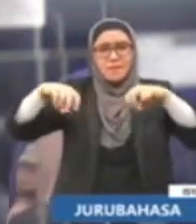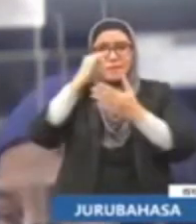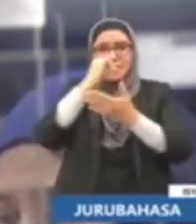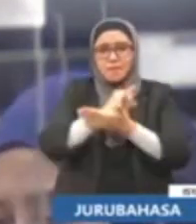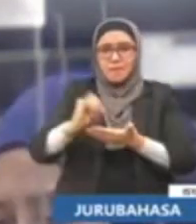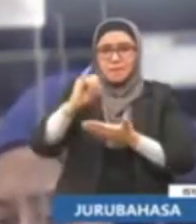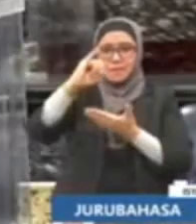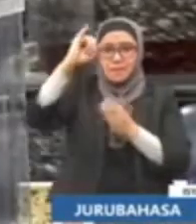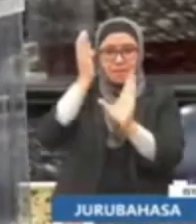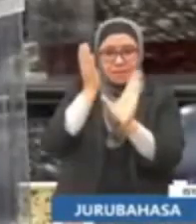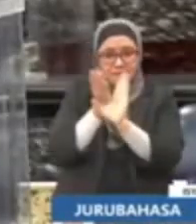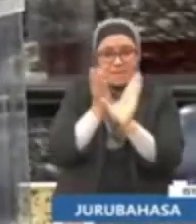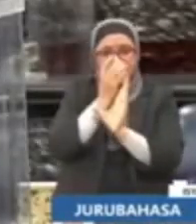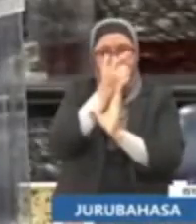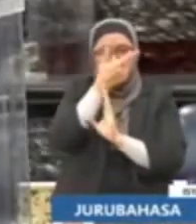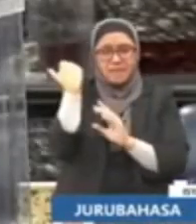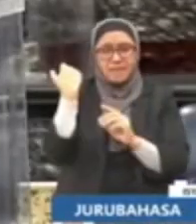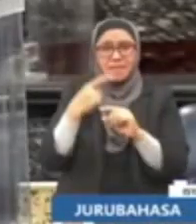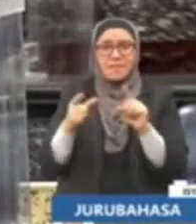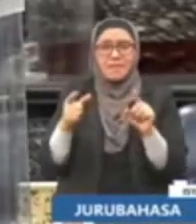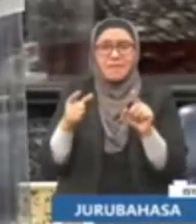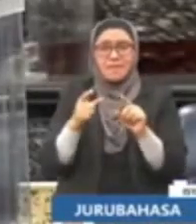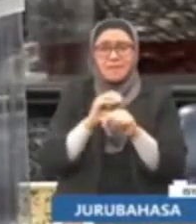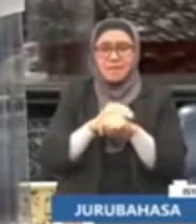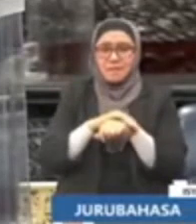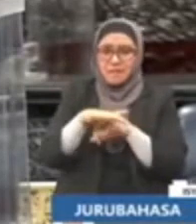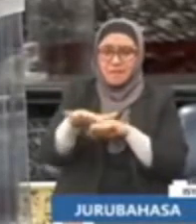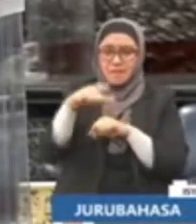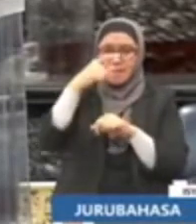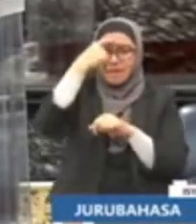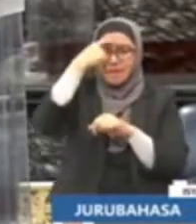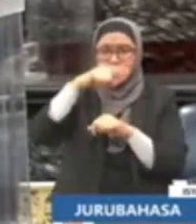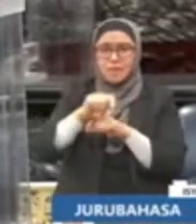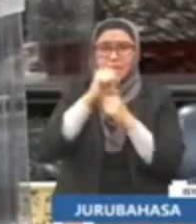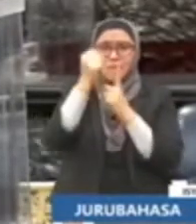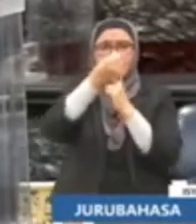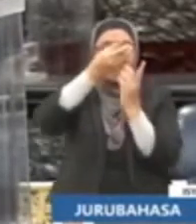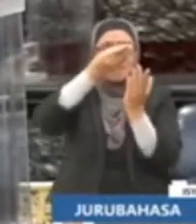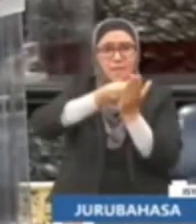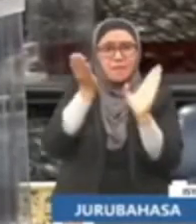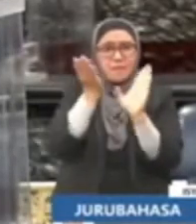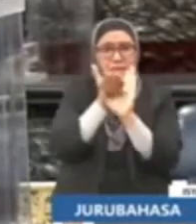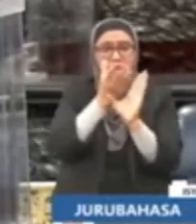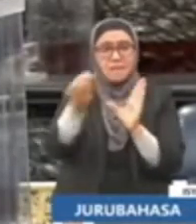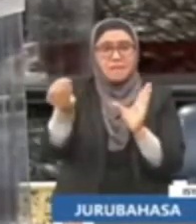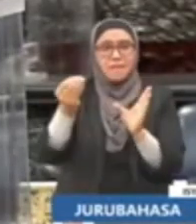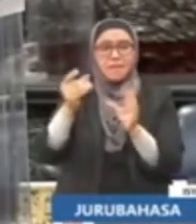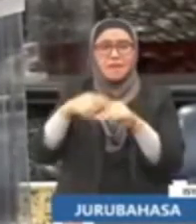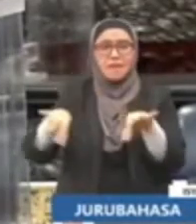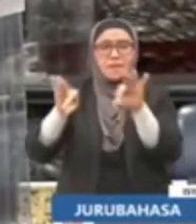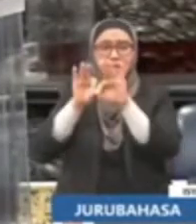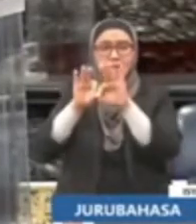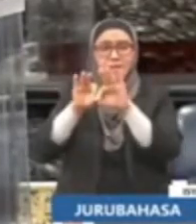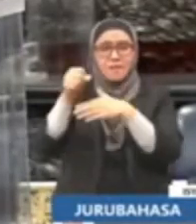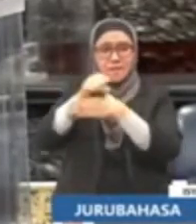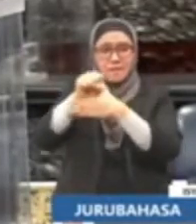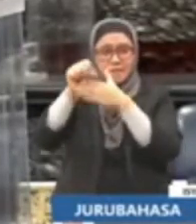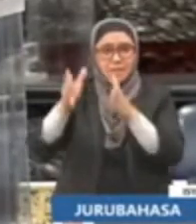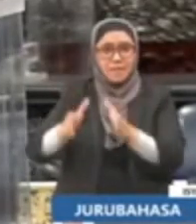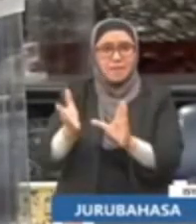perbankan begituan kesan langkah ini ke atas kedudukan keuangan mereka dan terhadap kepentingan pemegang saham bank tersebut